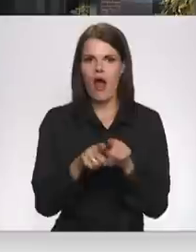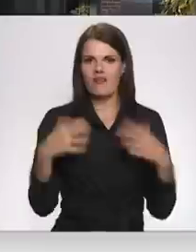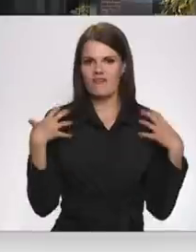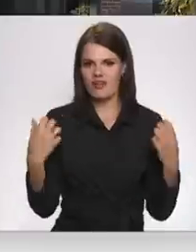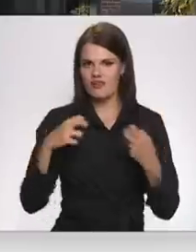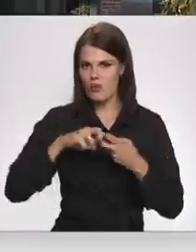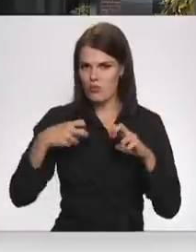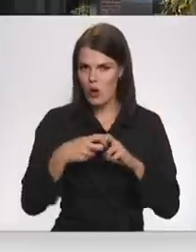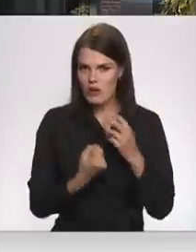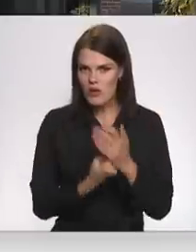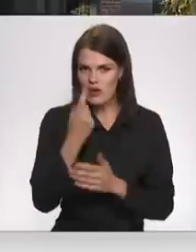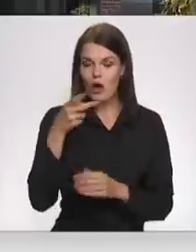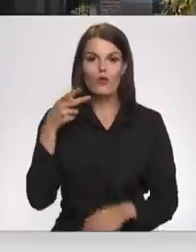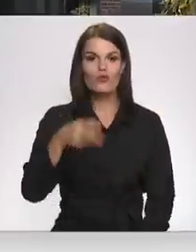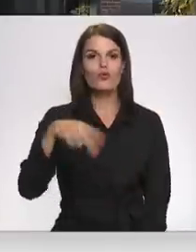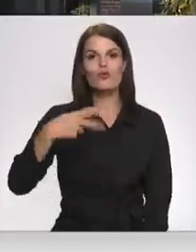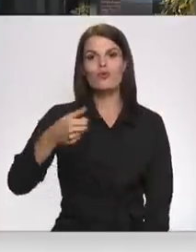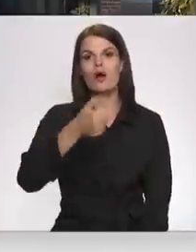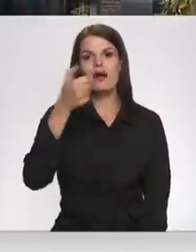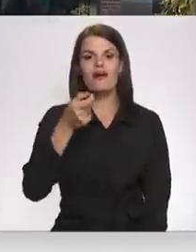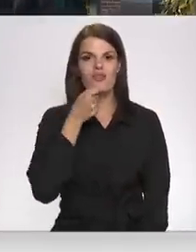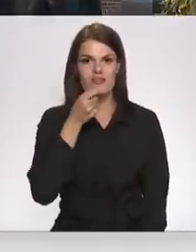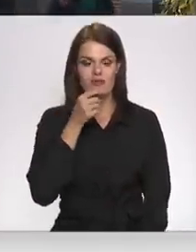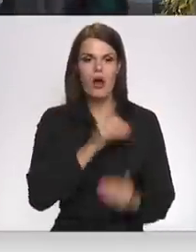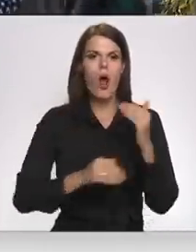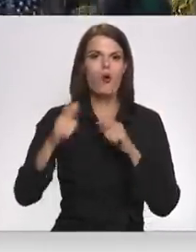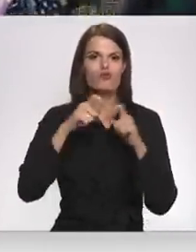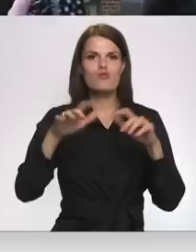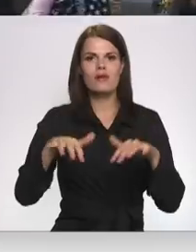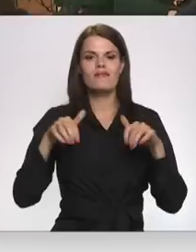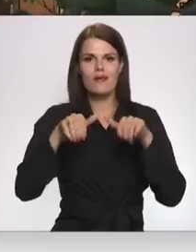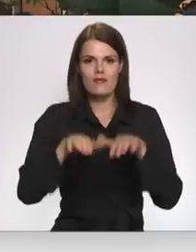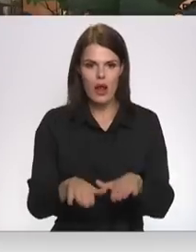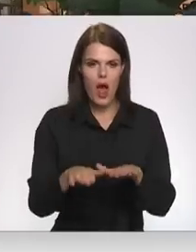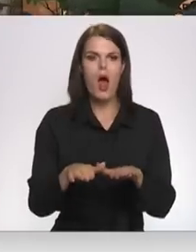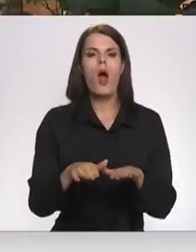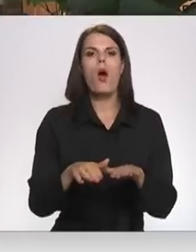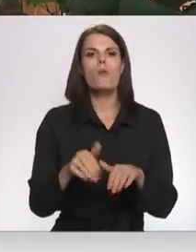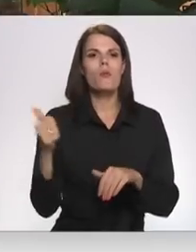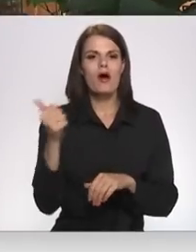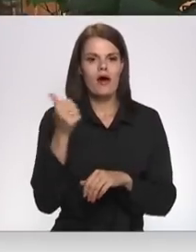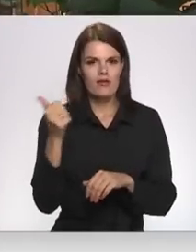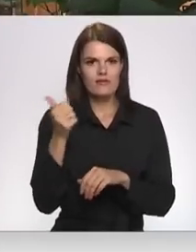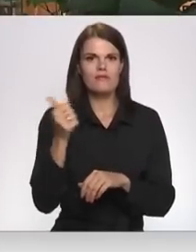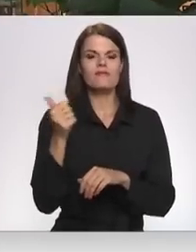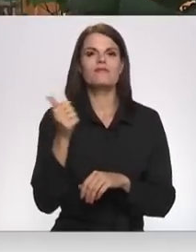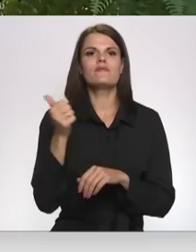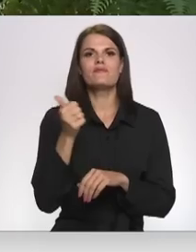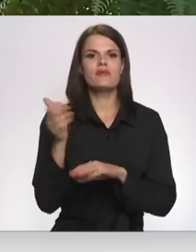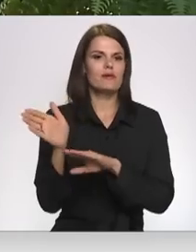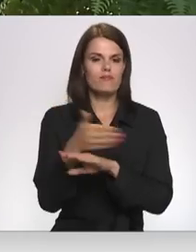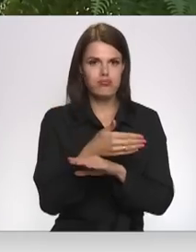problēmas. 2020. Gada septembrī ar augstskolas senāta lēmumu Purviņu katedras vadītājs amatā nomainīja Inga